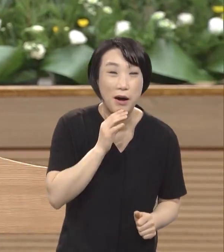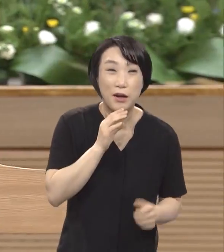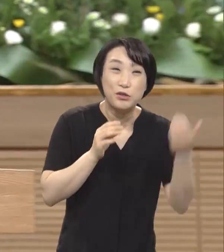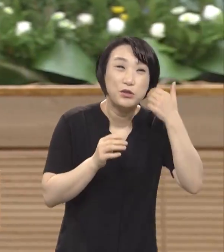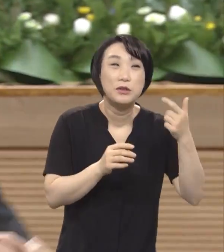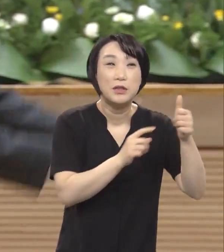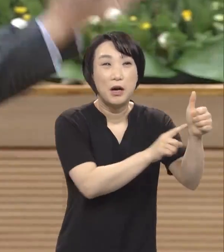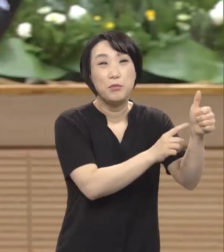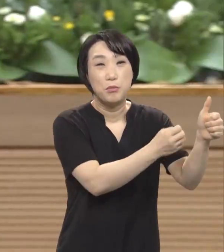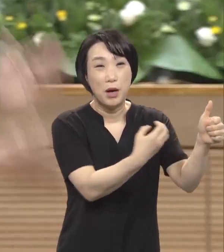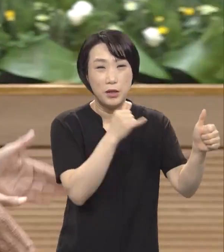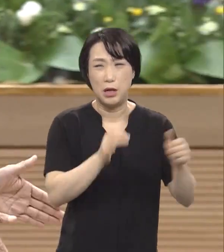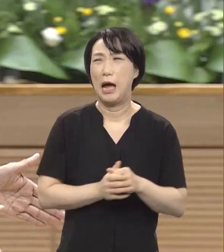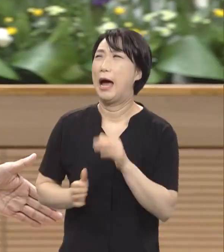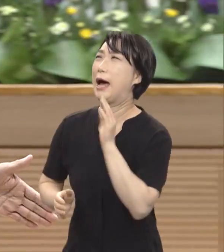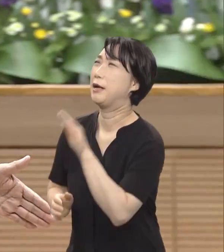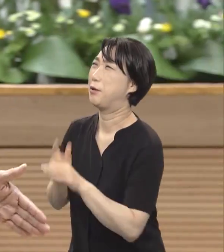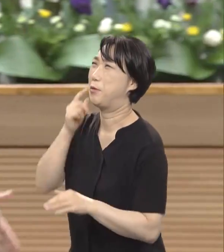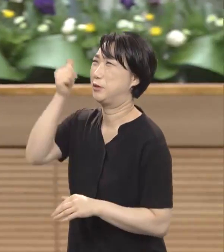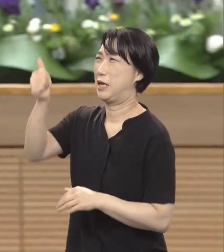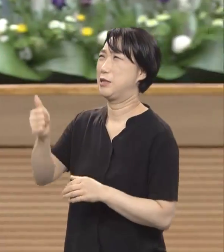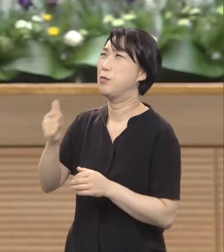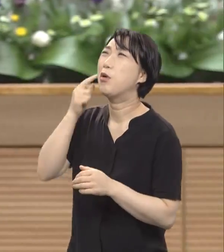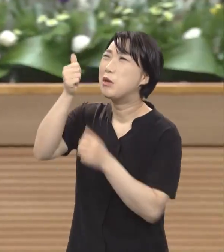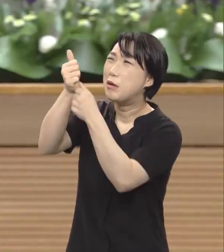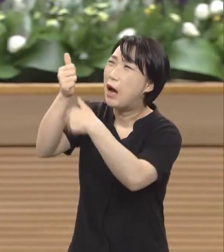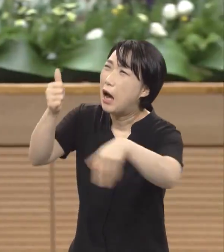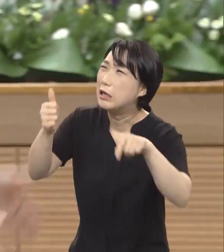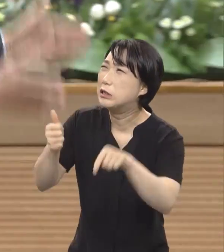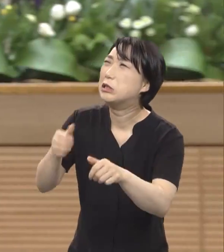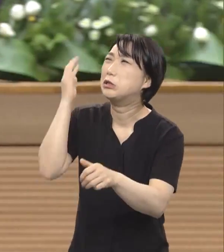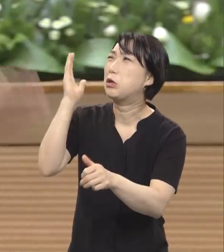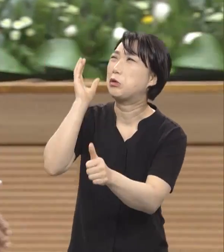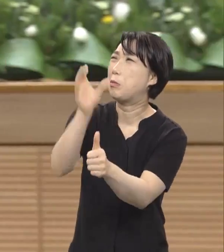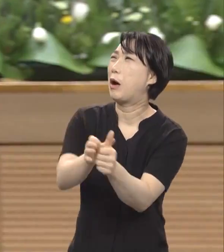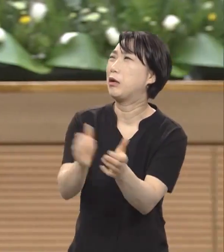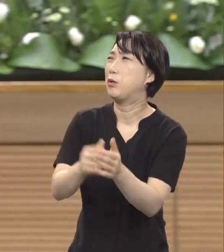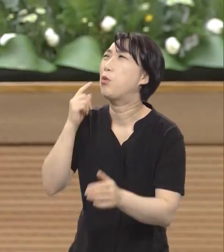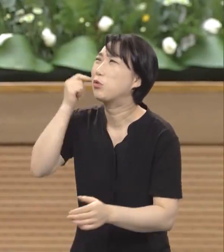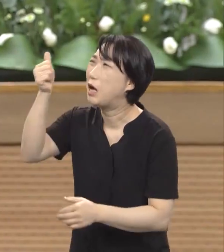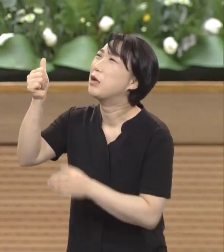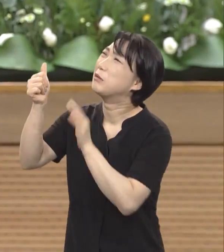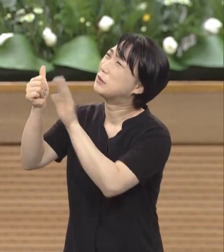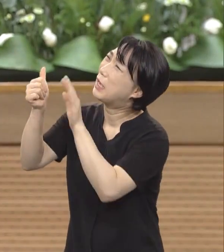목사님 부사역자들에게 설교를 시키시고 목사님은 좀